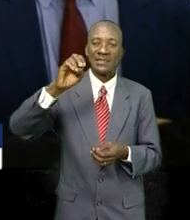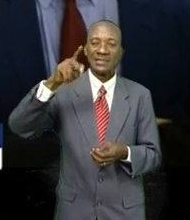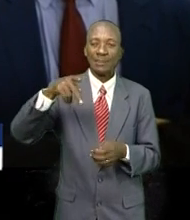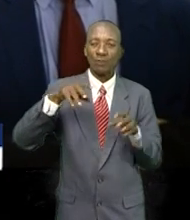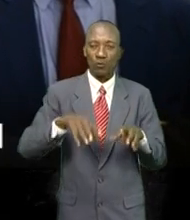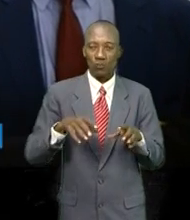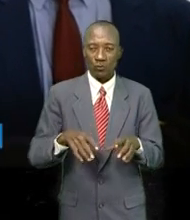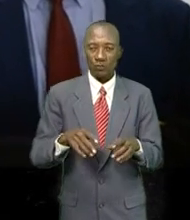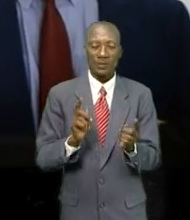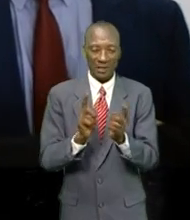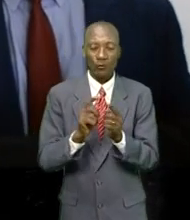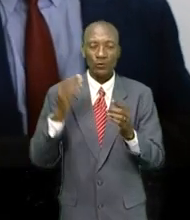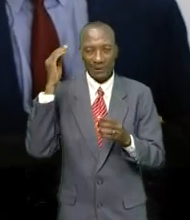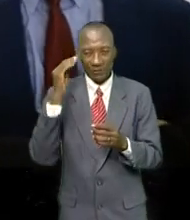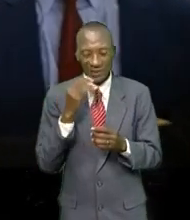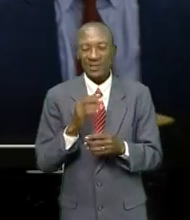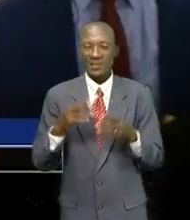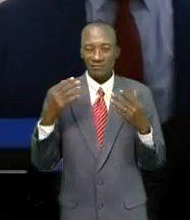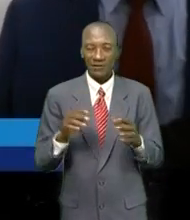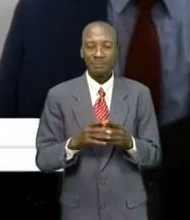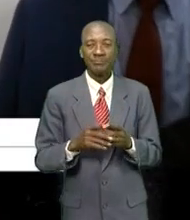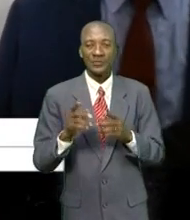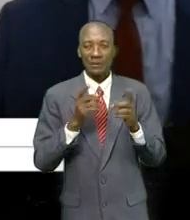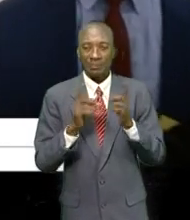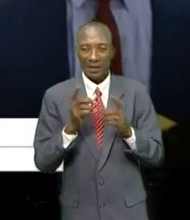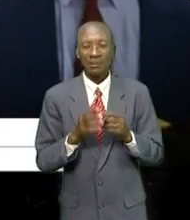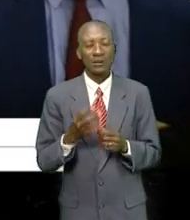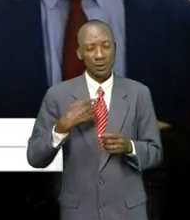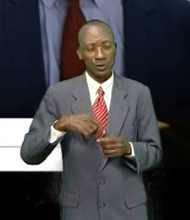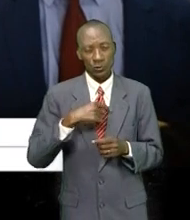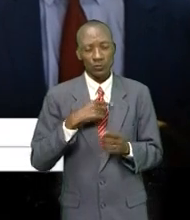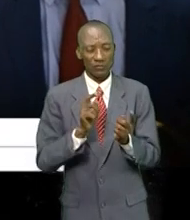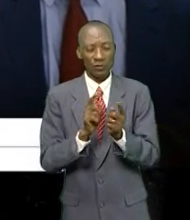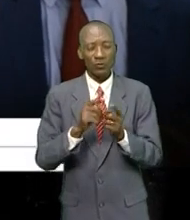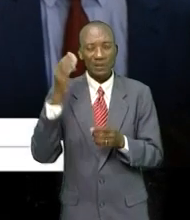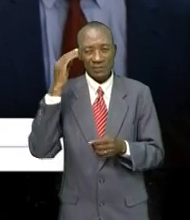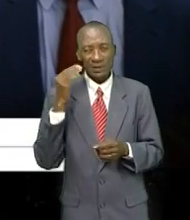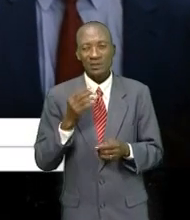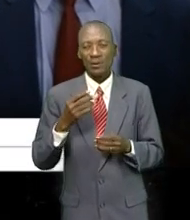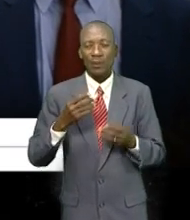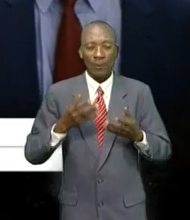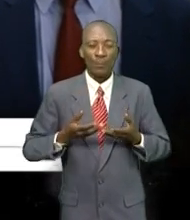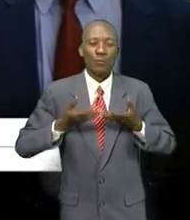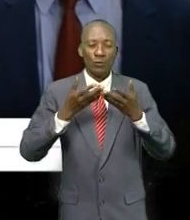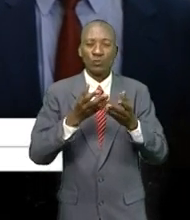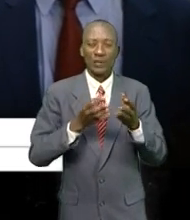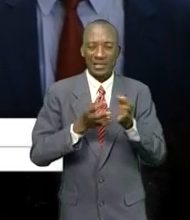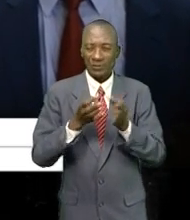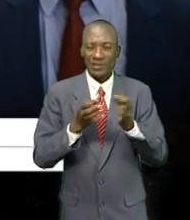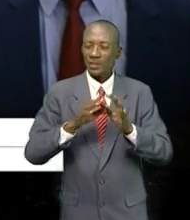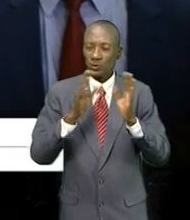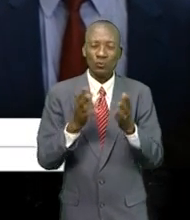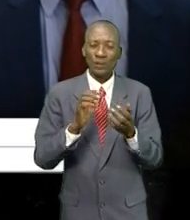Aujourd'hui, l'approvisionnement du pays est stable. On est très vigilant à ce qu'il le soit et donc d'anticiper